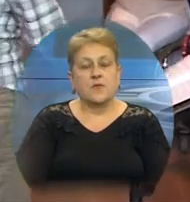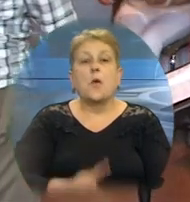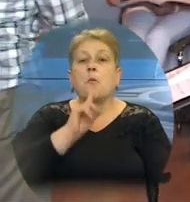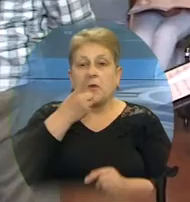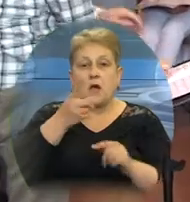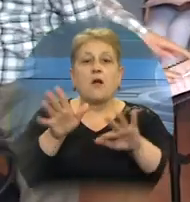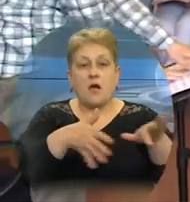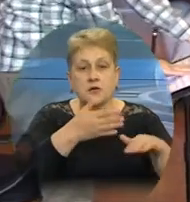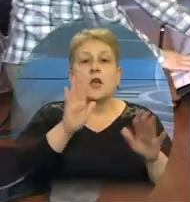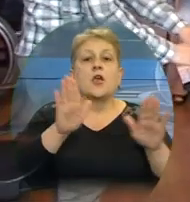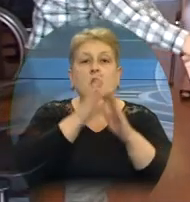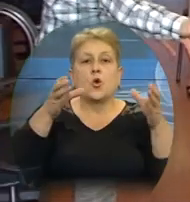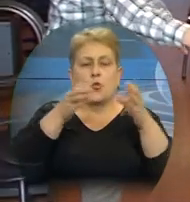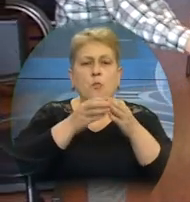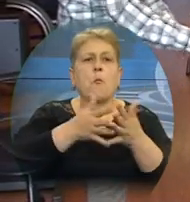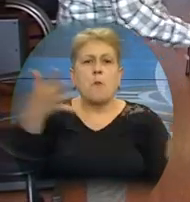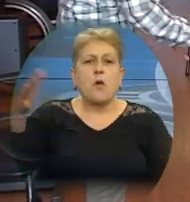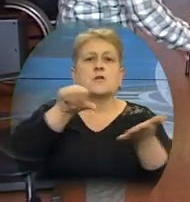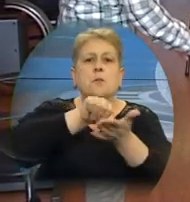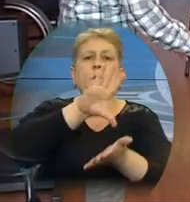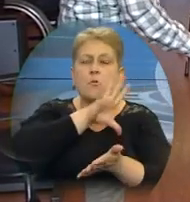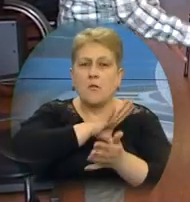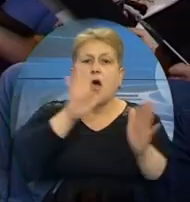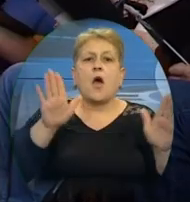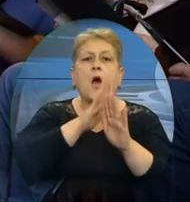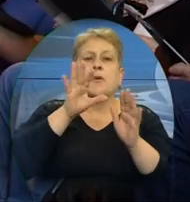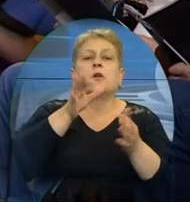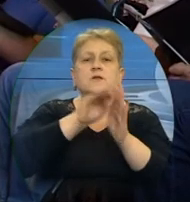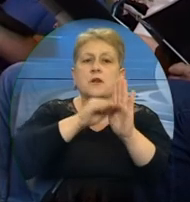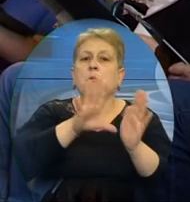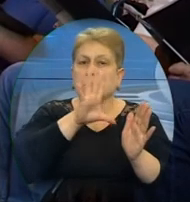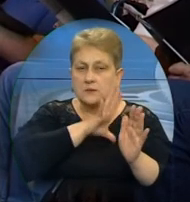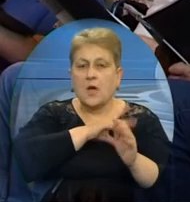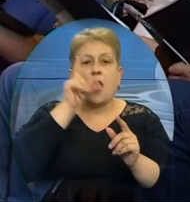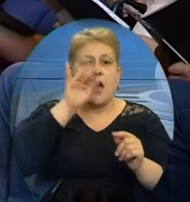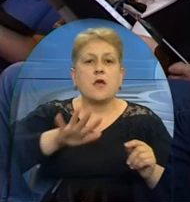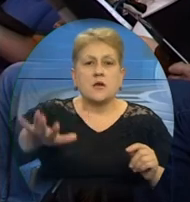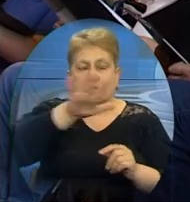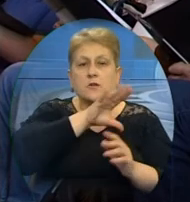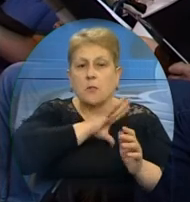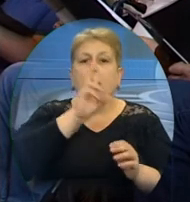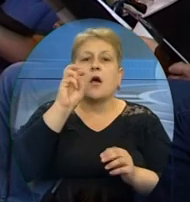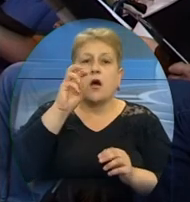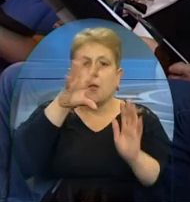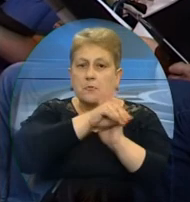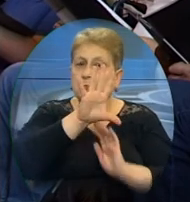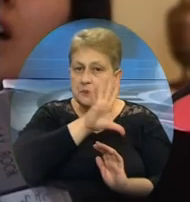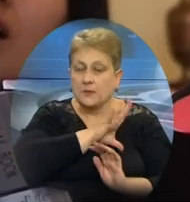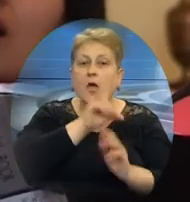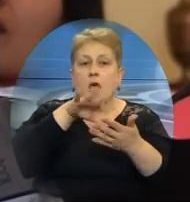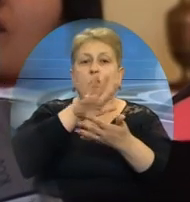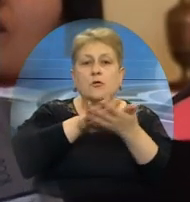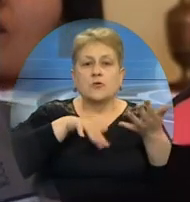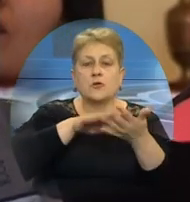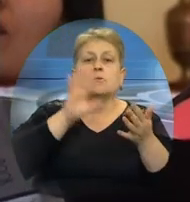Մի տարի անց արդեն երգչախումբը մեծ բեմում էր սկզբում համերգային ծրագրերով ներկայանում էին Հայաստանի մարզերում, Լեռնային Ղարաբաղում, հետո